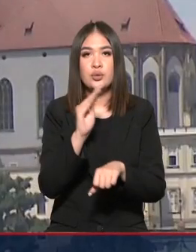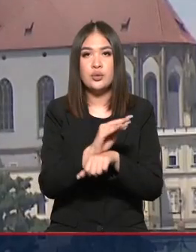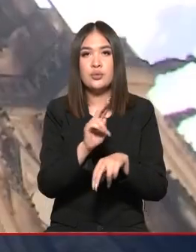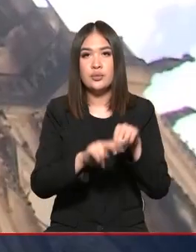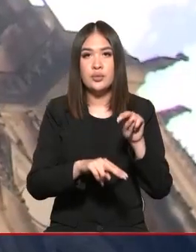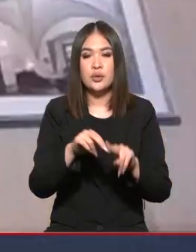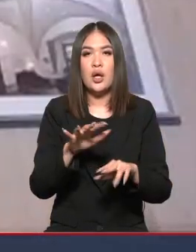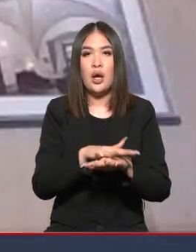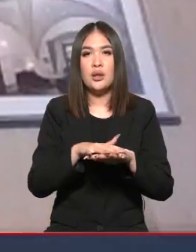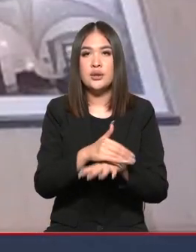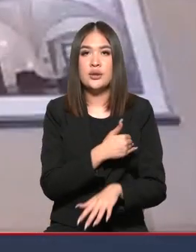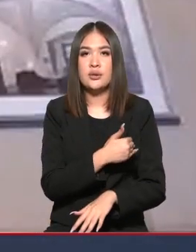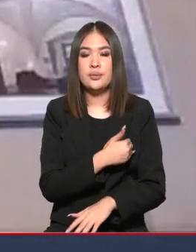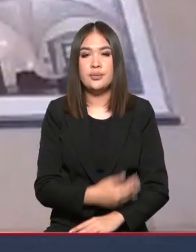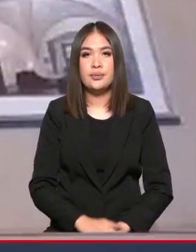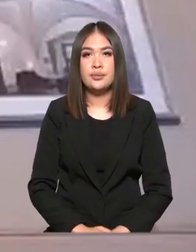екен.